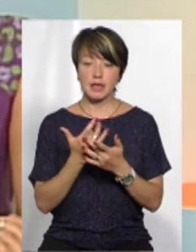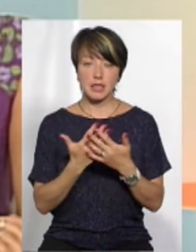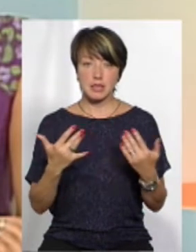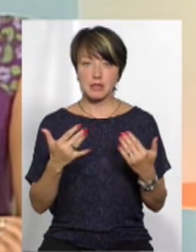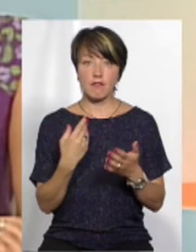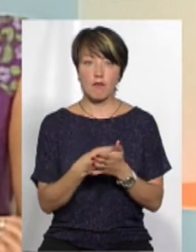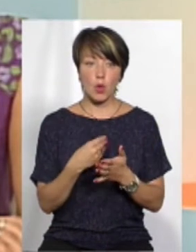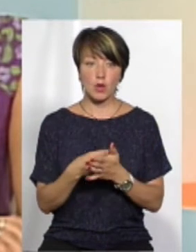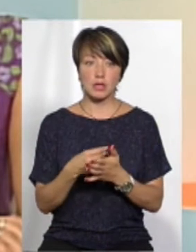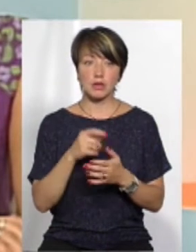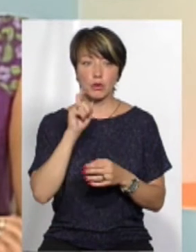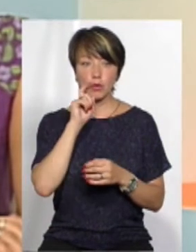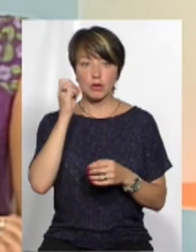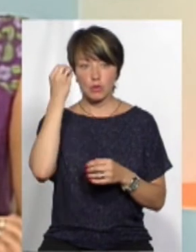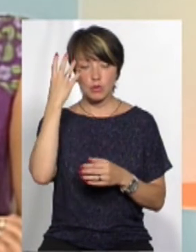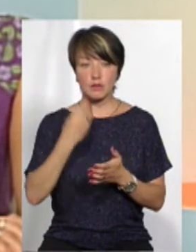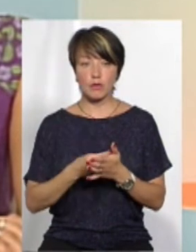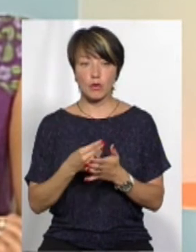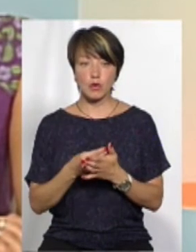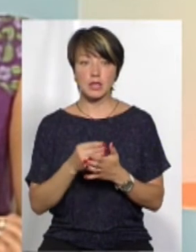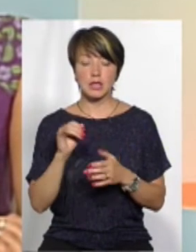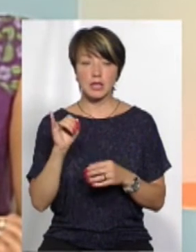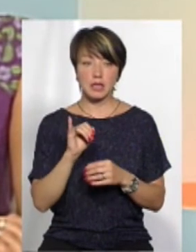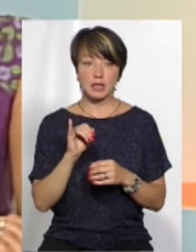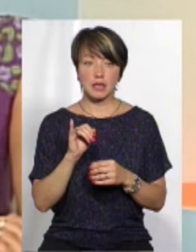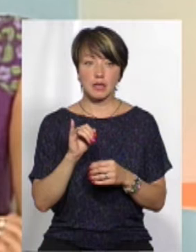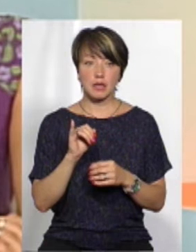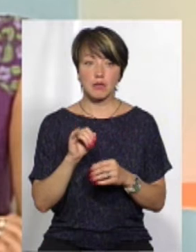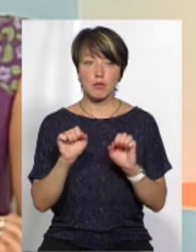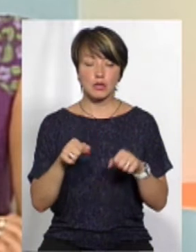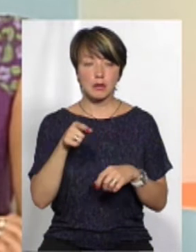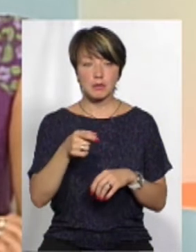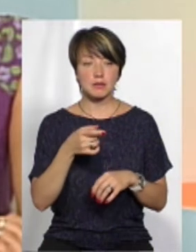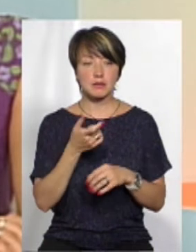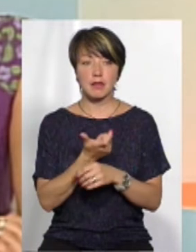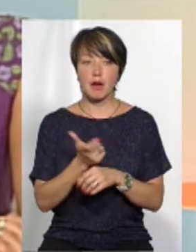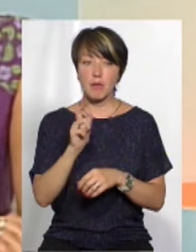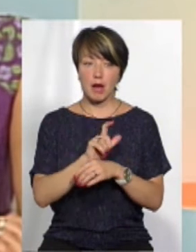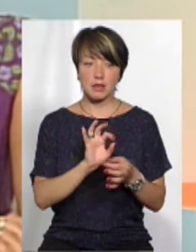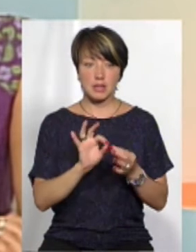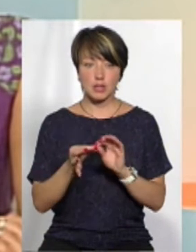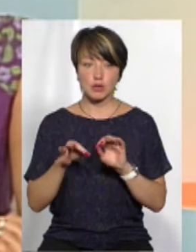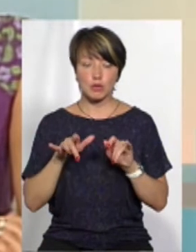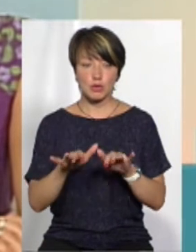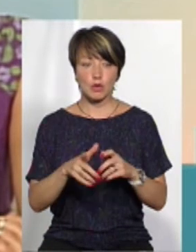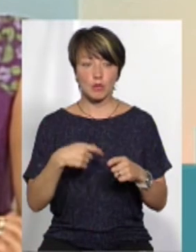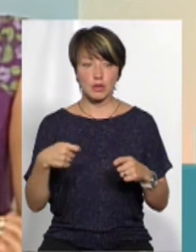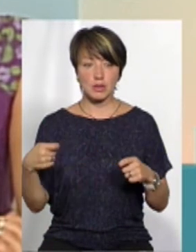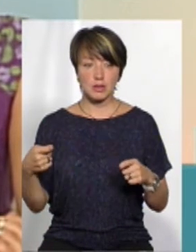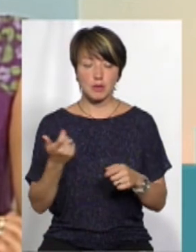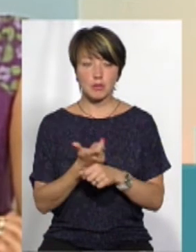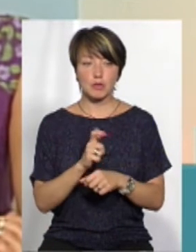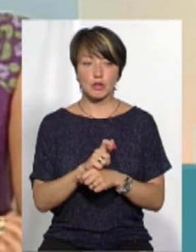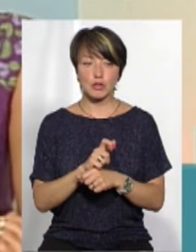різні фонди, і Український культурний фонд, і USAID. Можу сказати, що там набагато складніше оця процедура бюрократична,